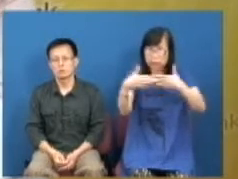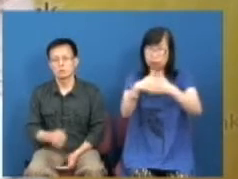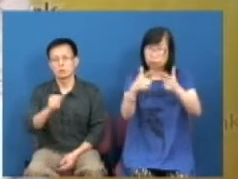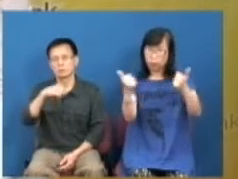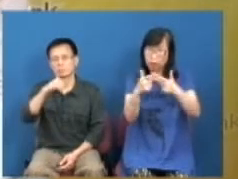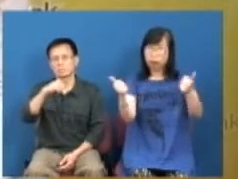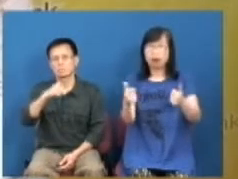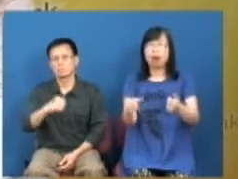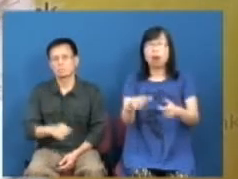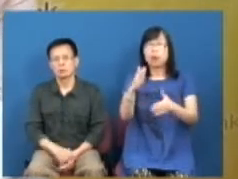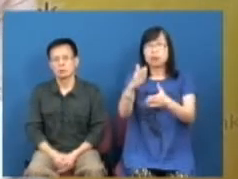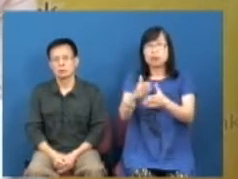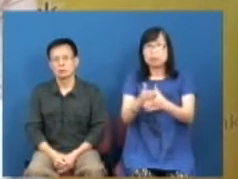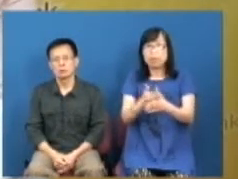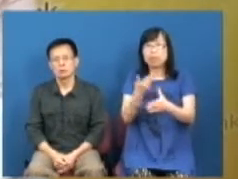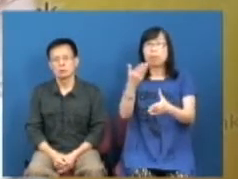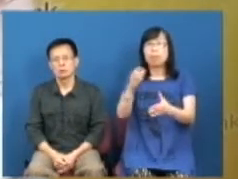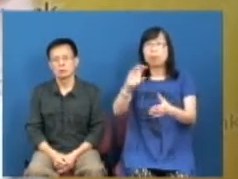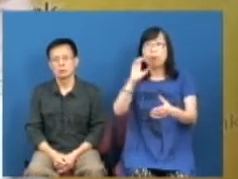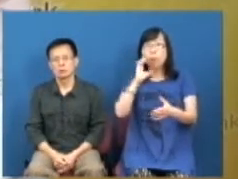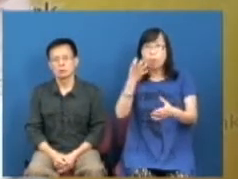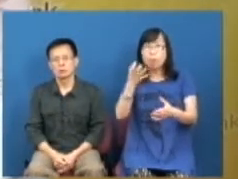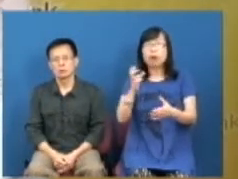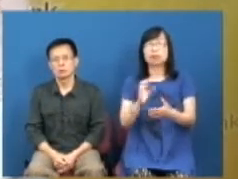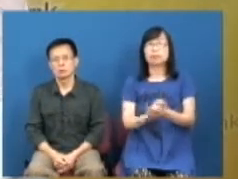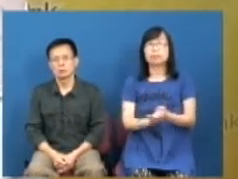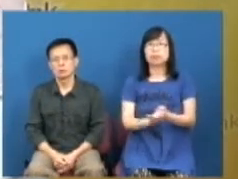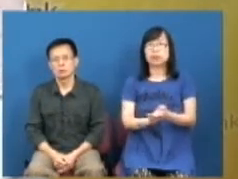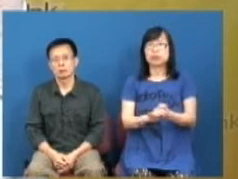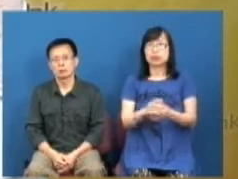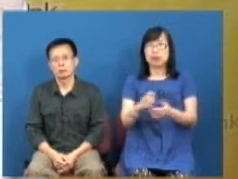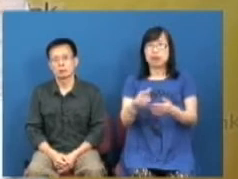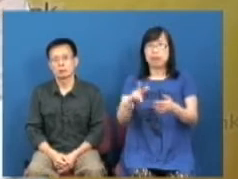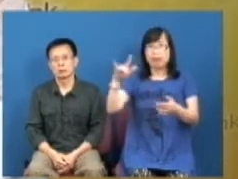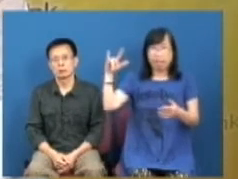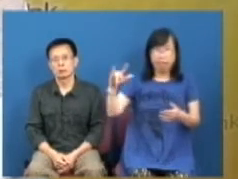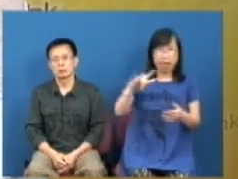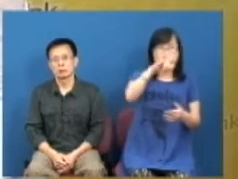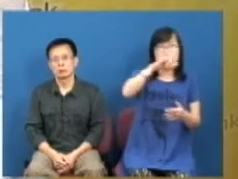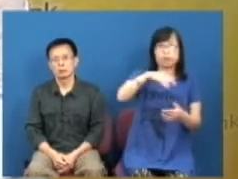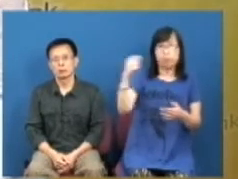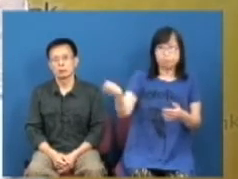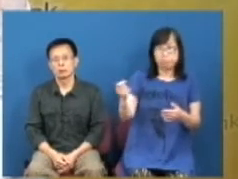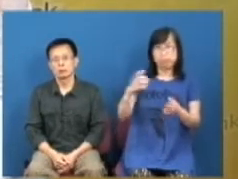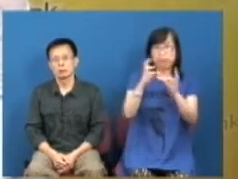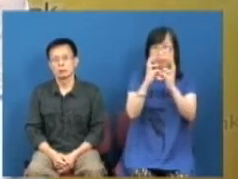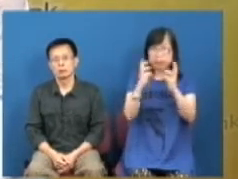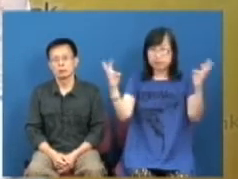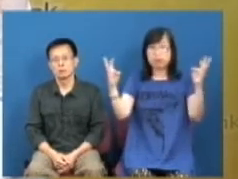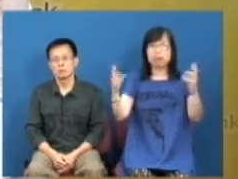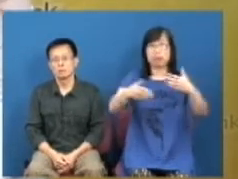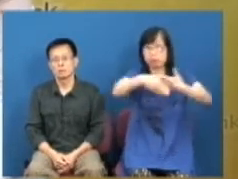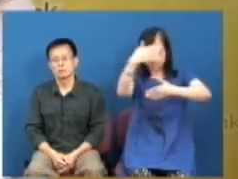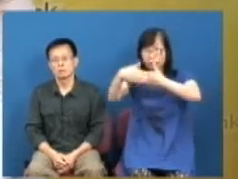譬如好似欣澳啊、一辣咁，你沿住呢、這個呢、這個機場快線上蓋嘅物業，咁佢哋咪可